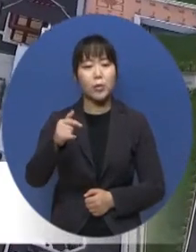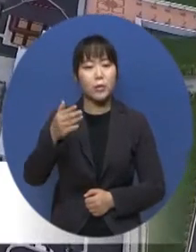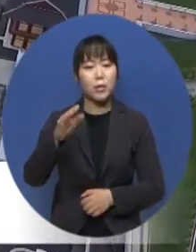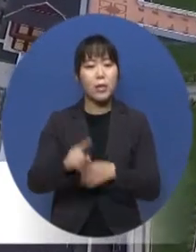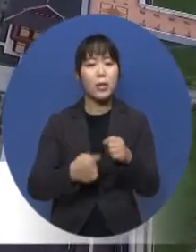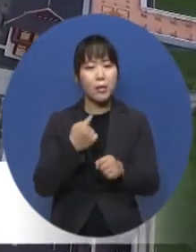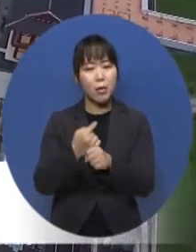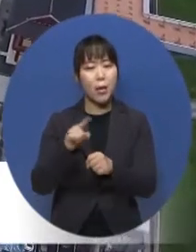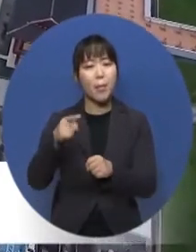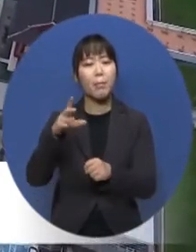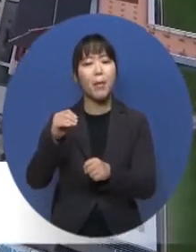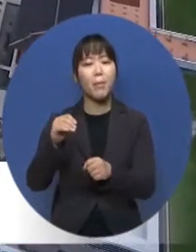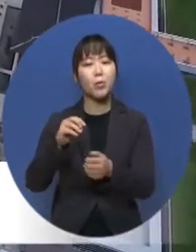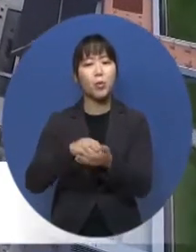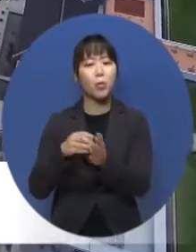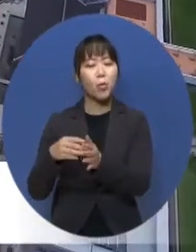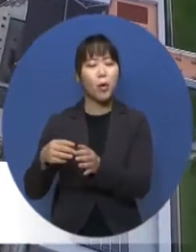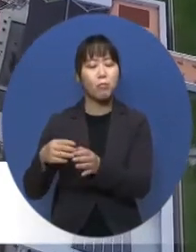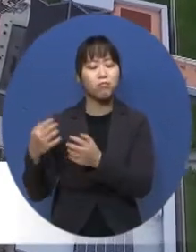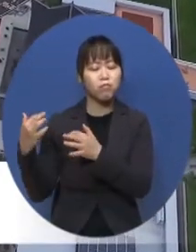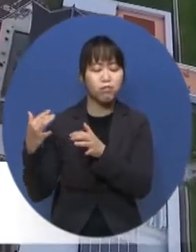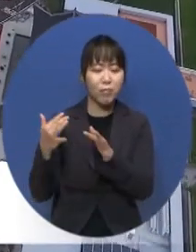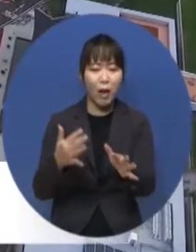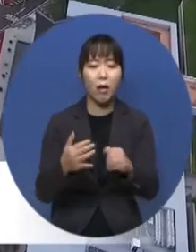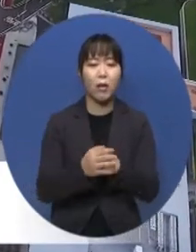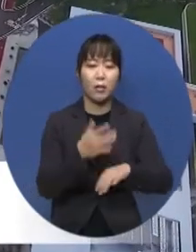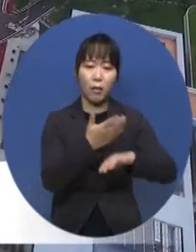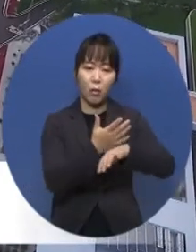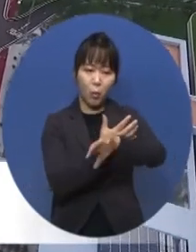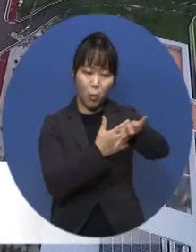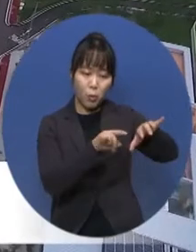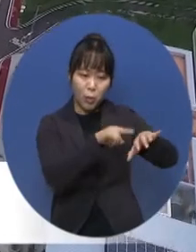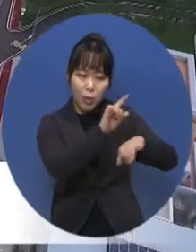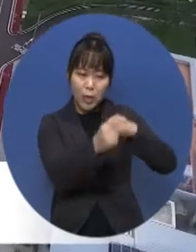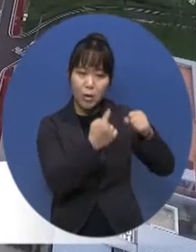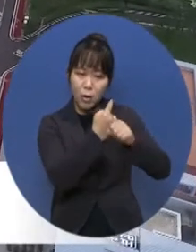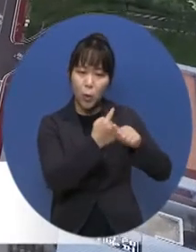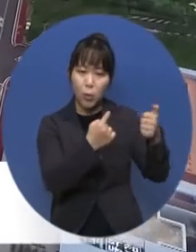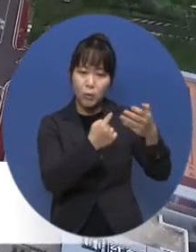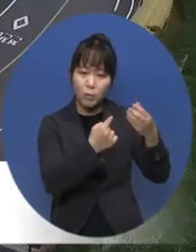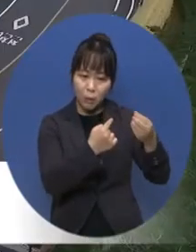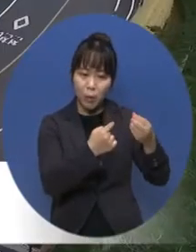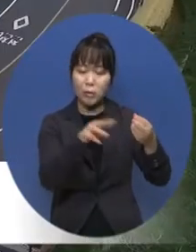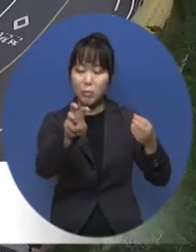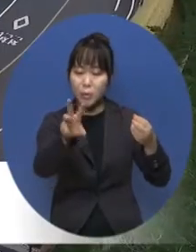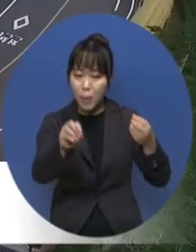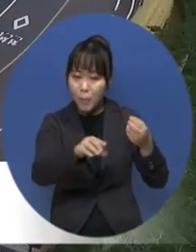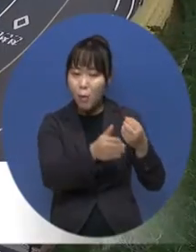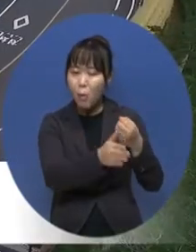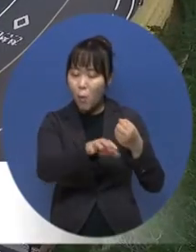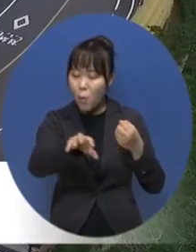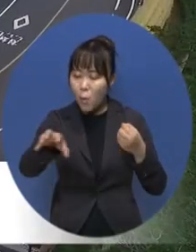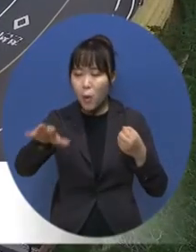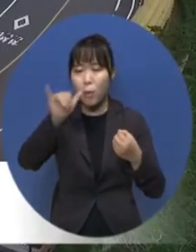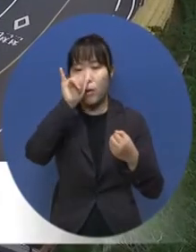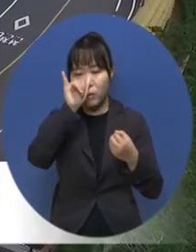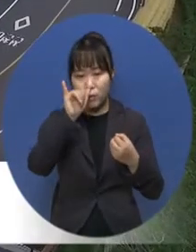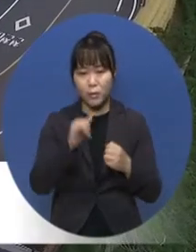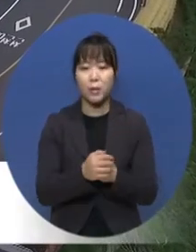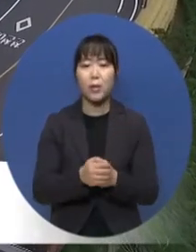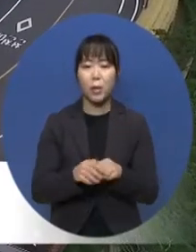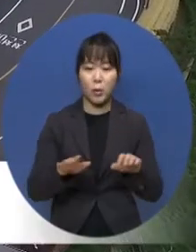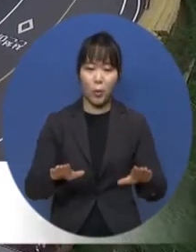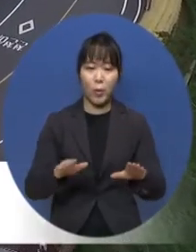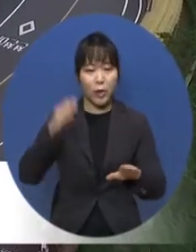찾고 있는 관광지입니다. 그리고 다른 관광지도 지금 뭐 연간 50만 명, 뭐 30만 명 이런 정도의 관광지가 있는데